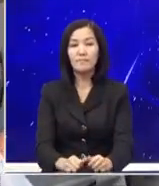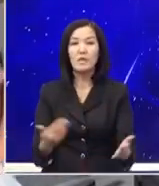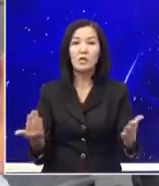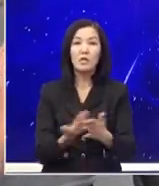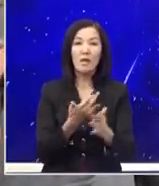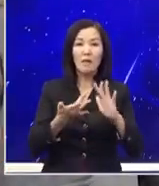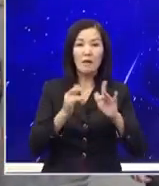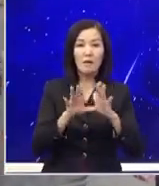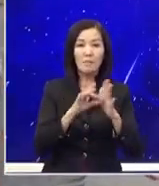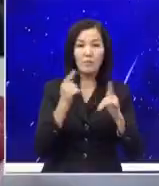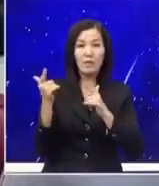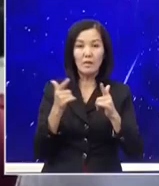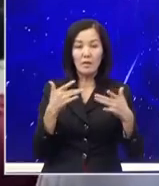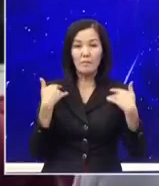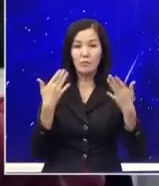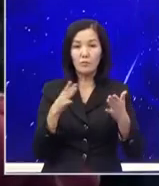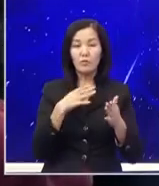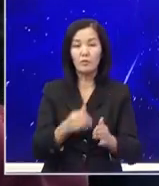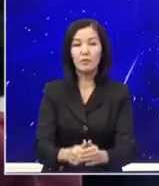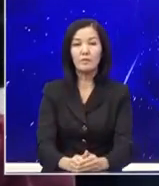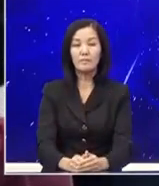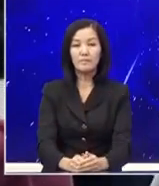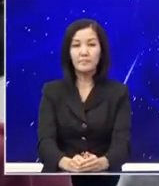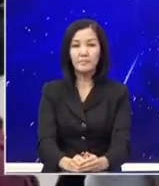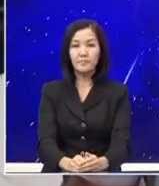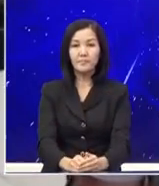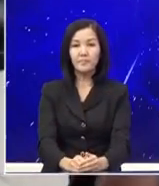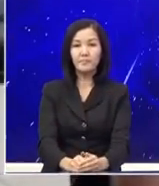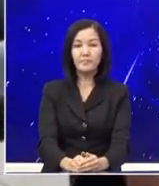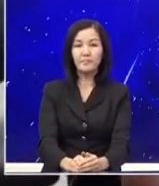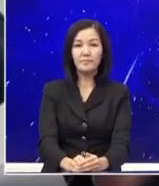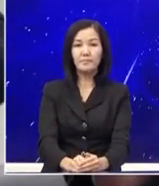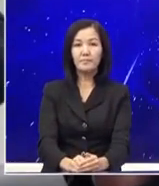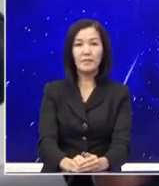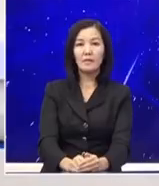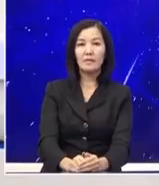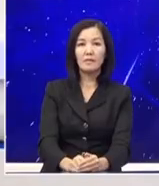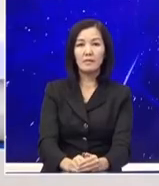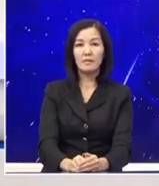ғалымтор ақпараттарымен дайындаған Мадина Несіпек, Жетсу телеарнасы.